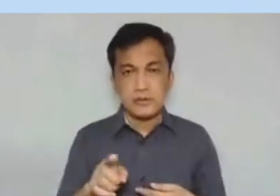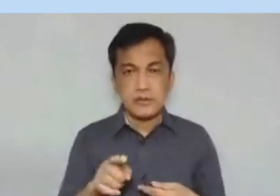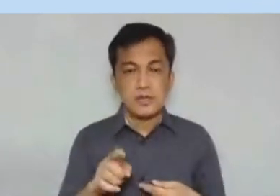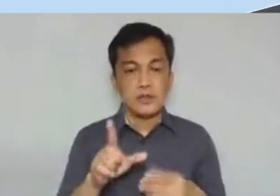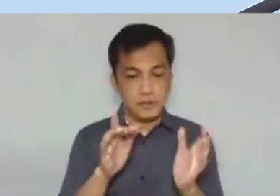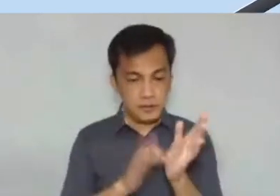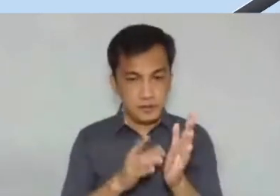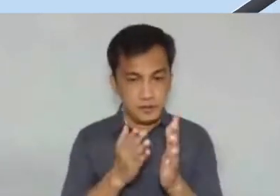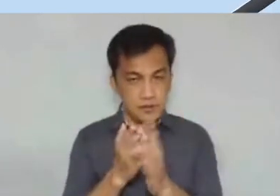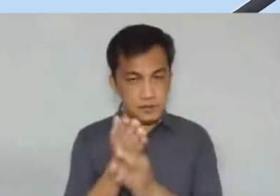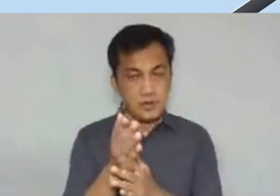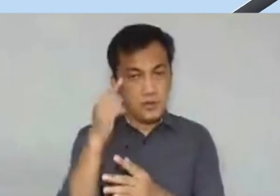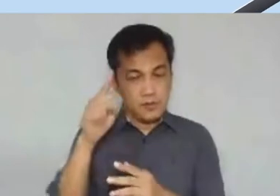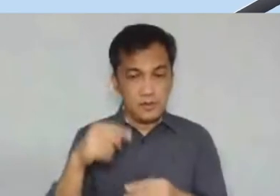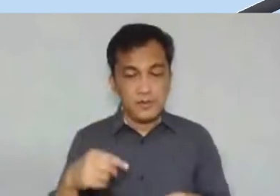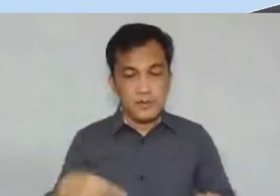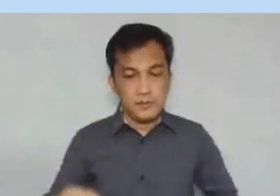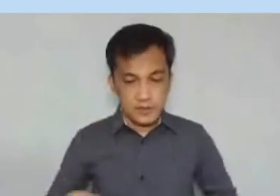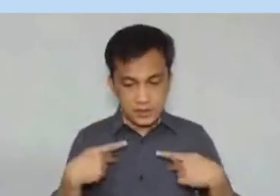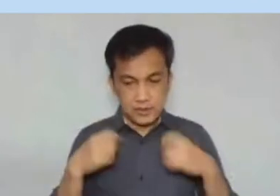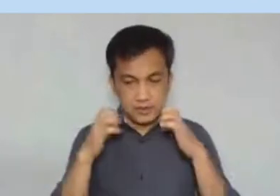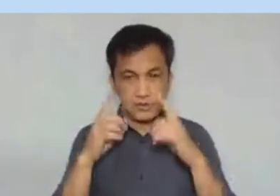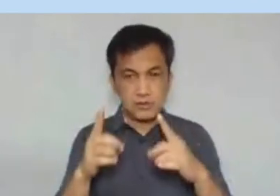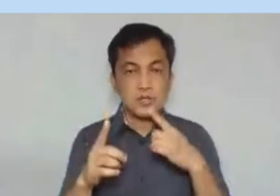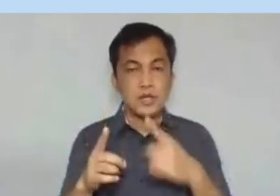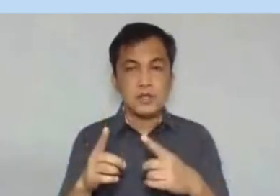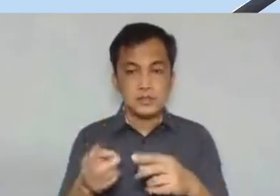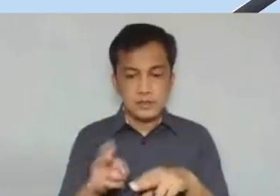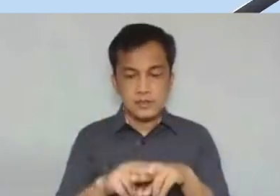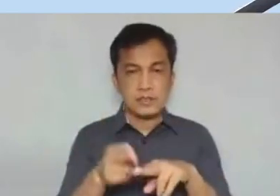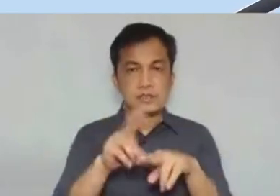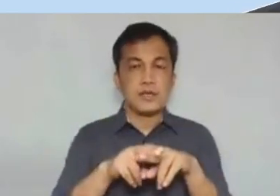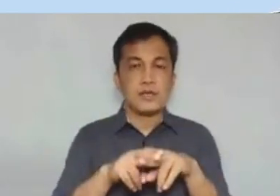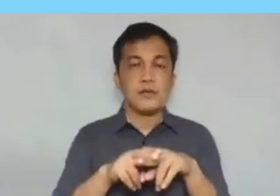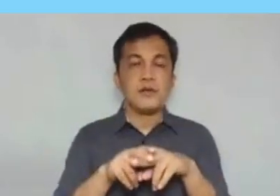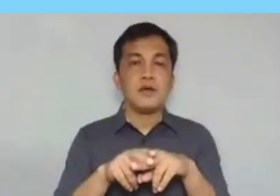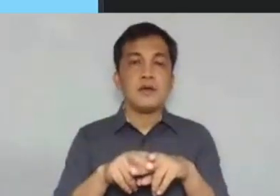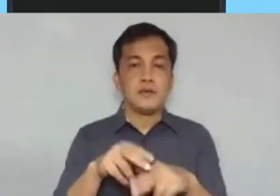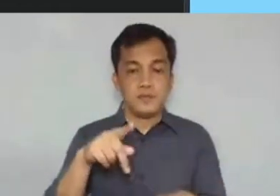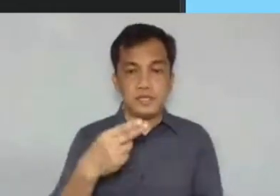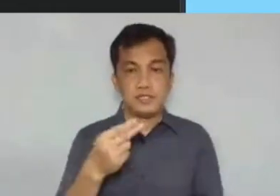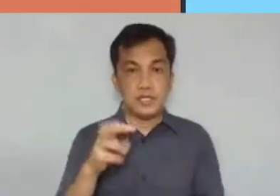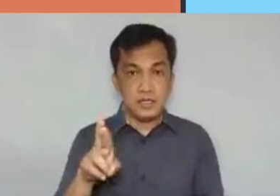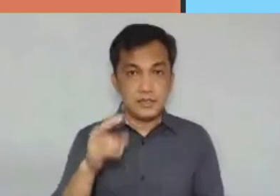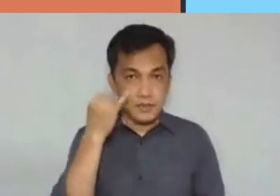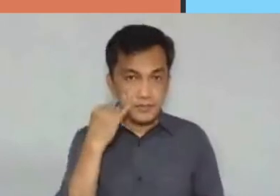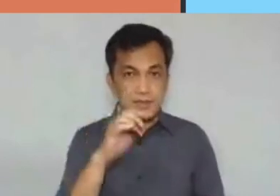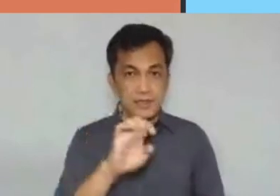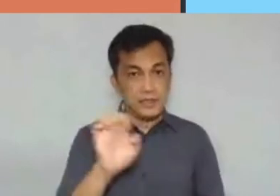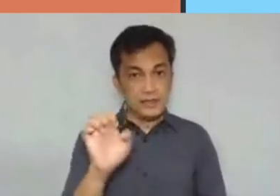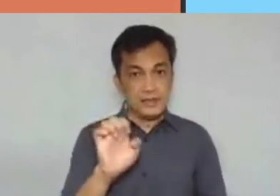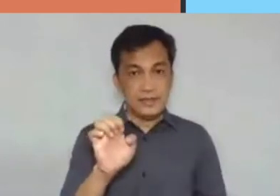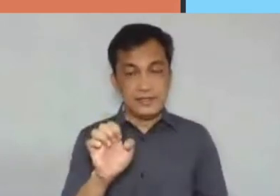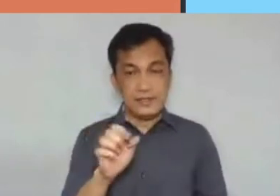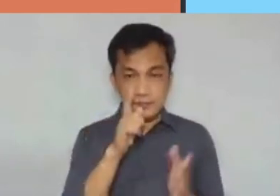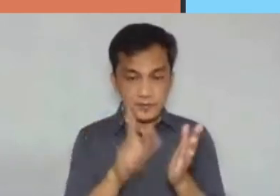para sa Edukasyong Pangkalusugan ay idinagdag sa PHR ni Juana. Isang e-prescription ang ibinigay kay Juana